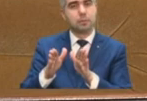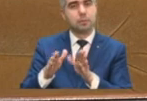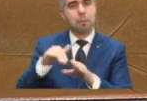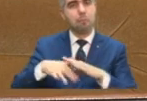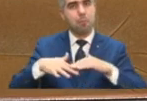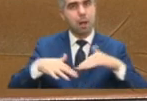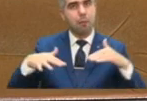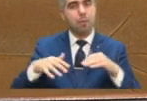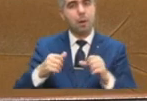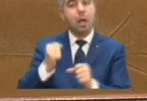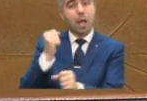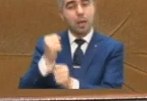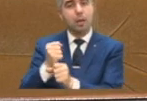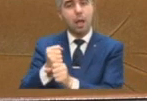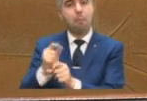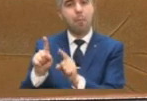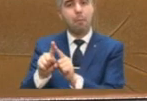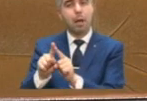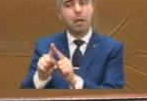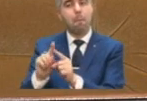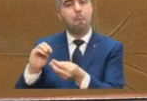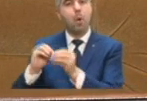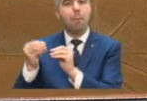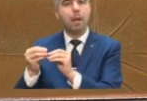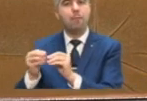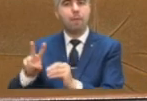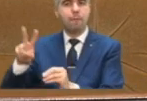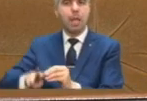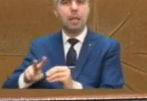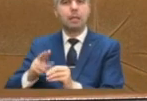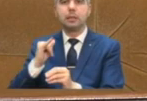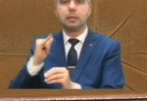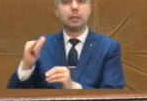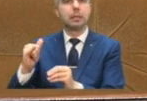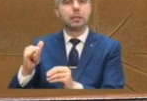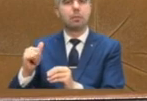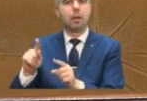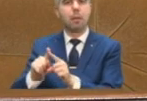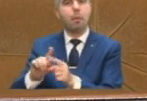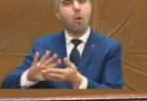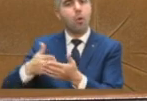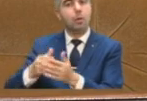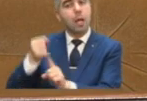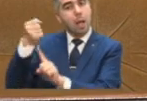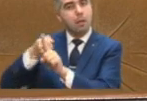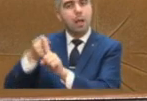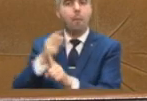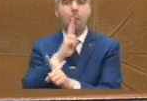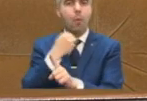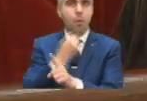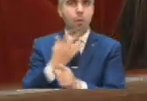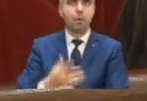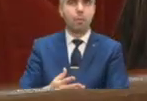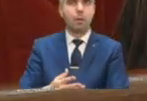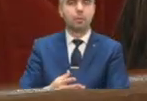الشغل هو أم المشاكل وأم الإشكالات اللي كيخص تنعكف عليها الحكومة، ولكن ما جاتش